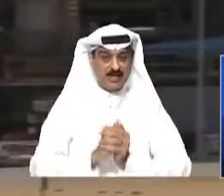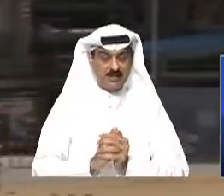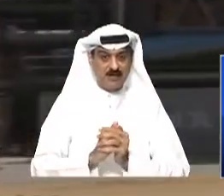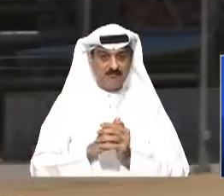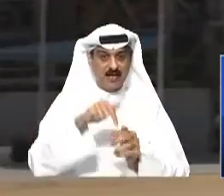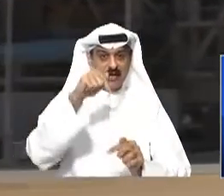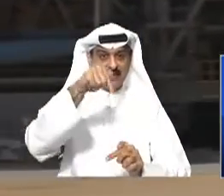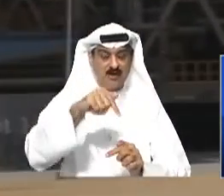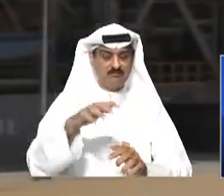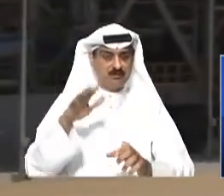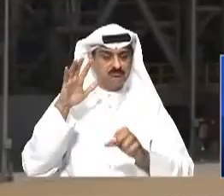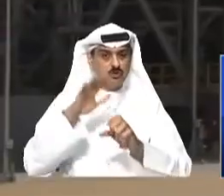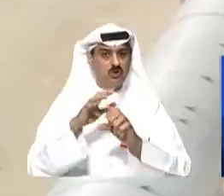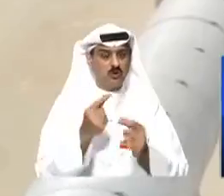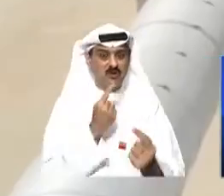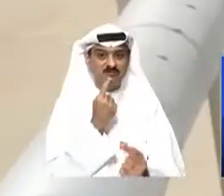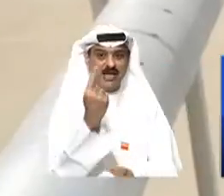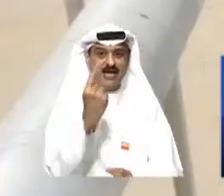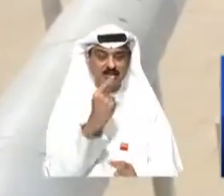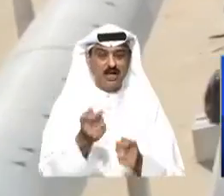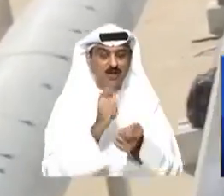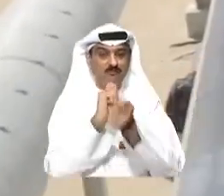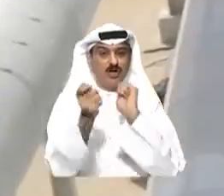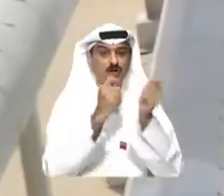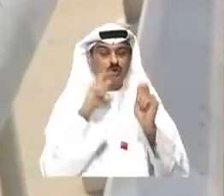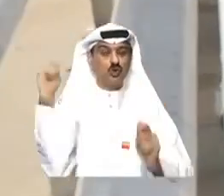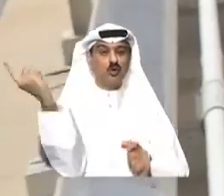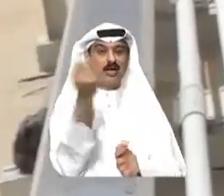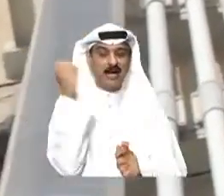تاثرها بقوه العرض والطلب في السوق وهو من اخرى